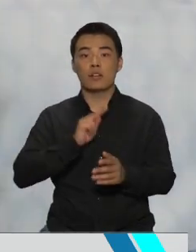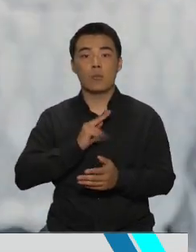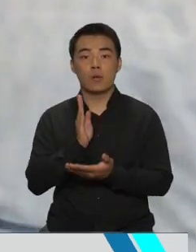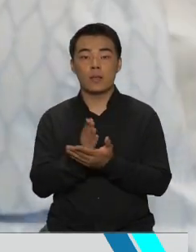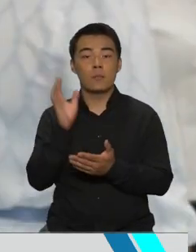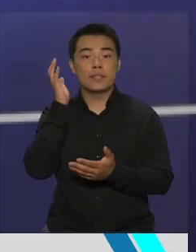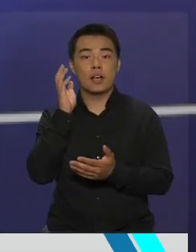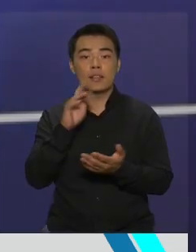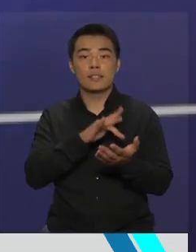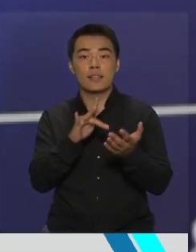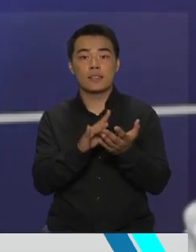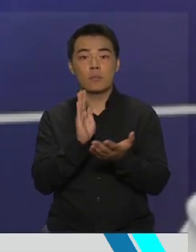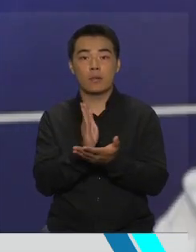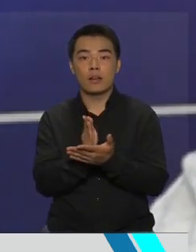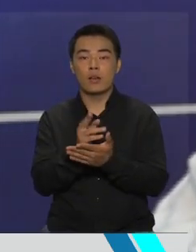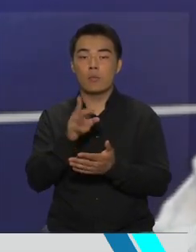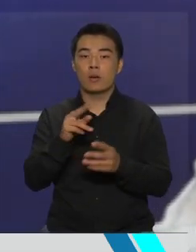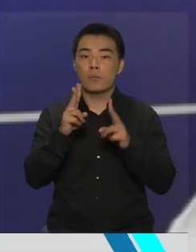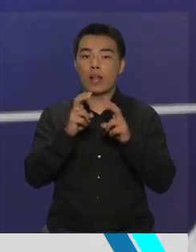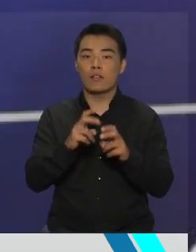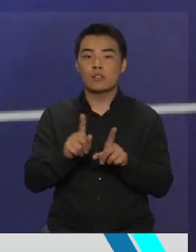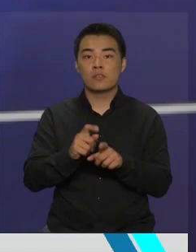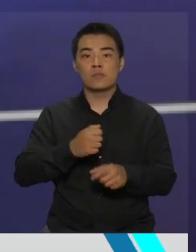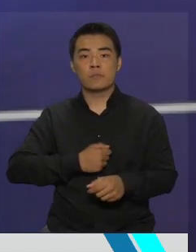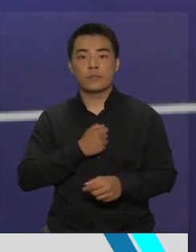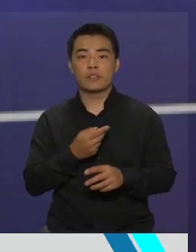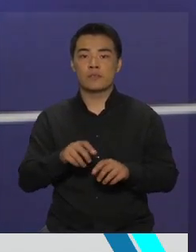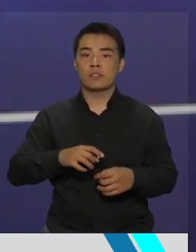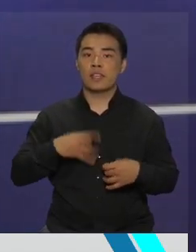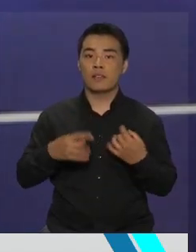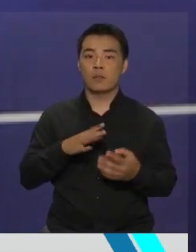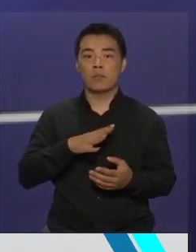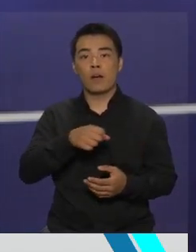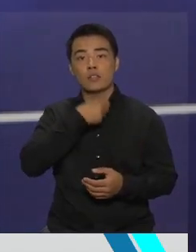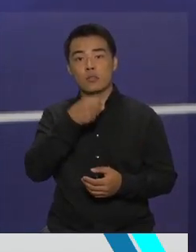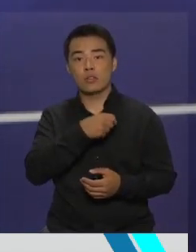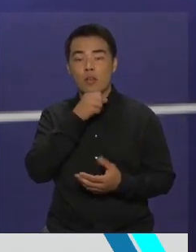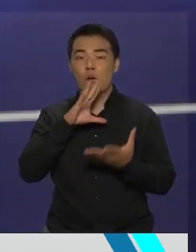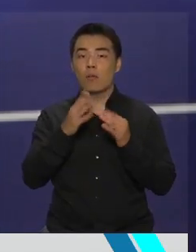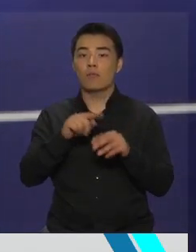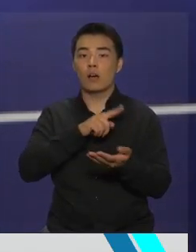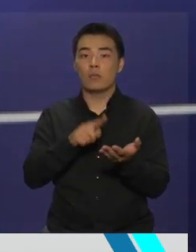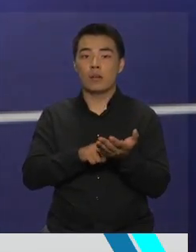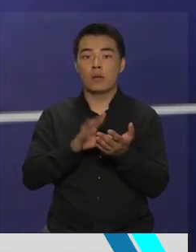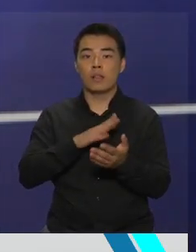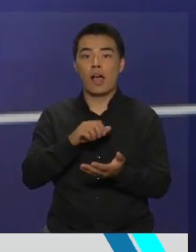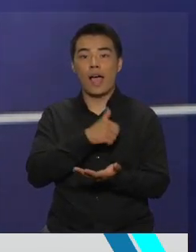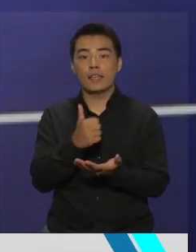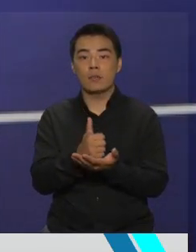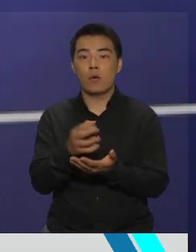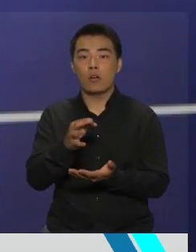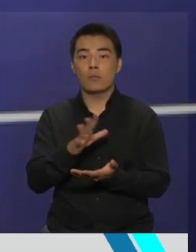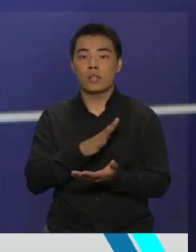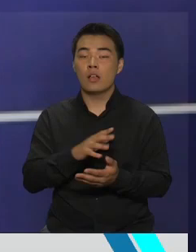специальные психологические центры по профилактике агрессивного поведения среди подростков. Данный вопрос поднимал на совещании аким области.